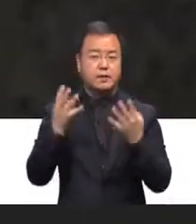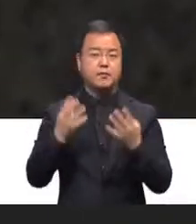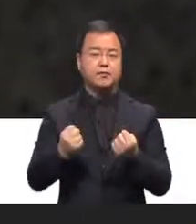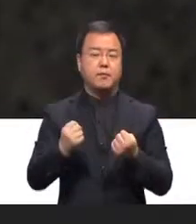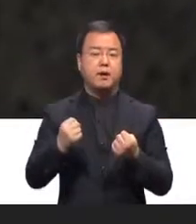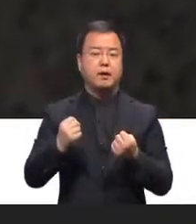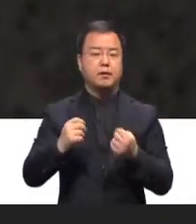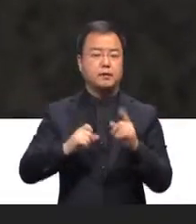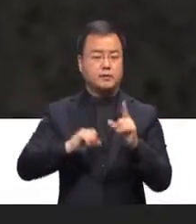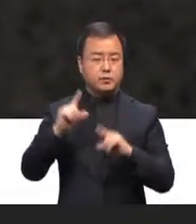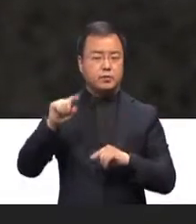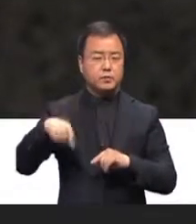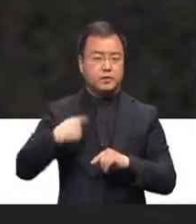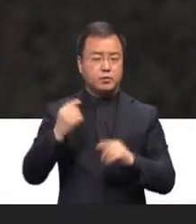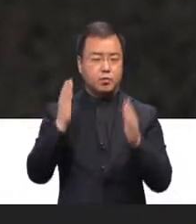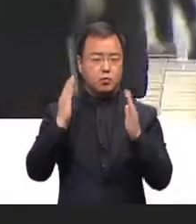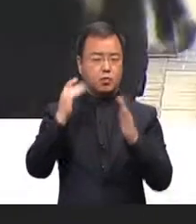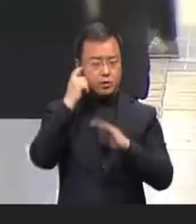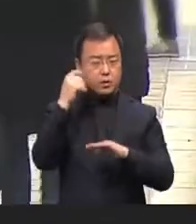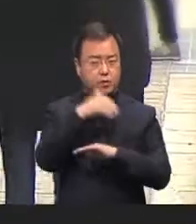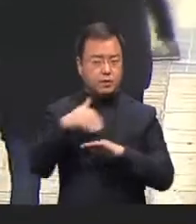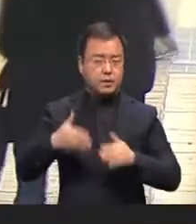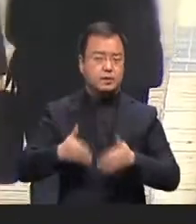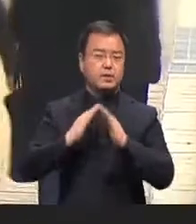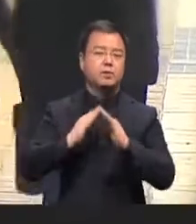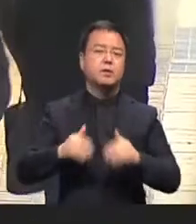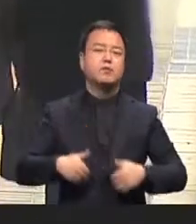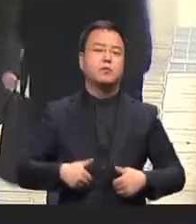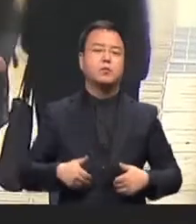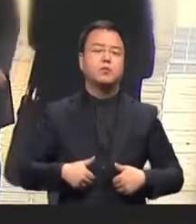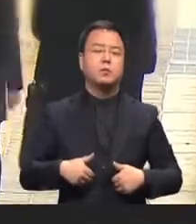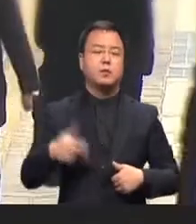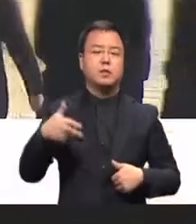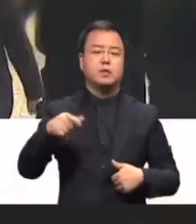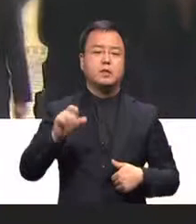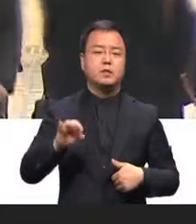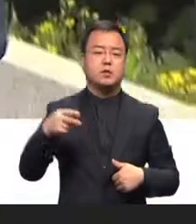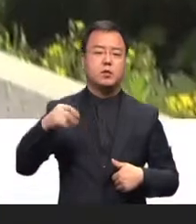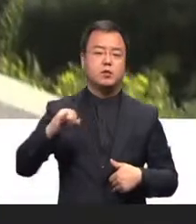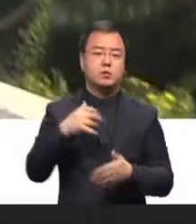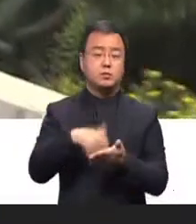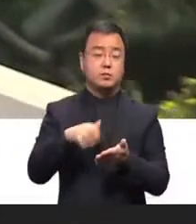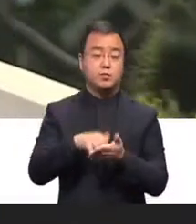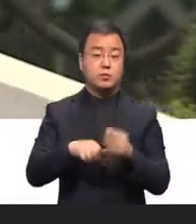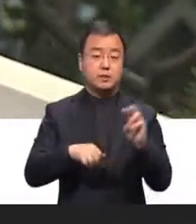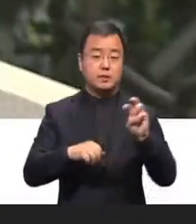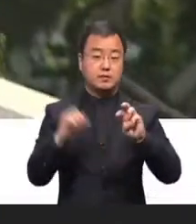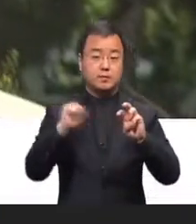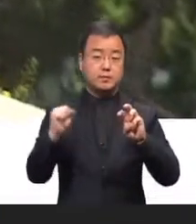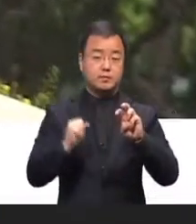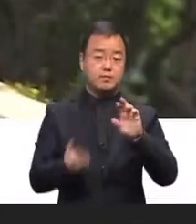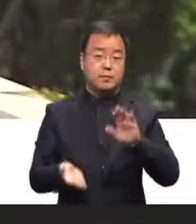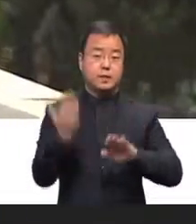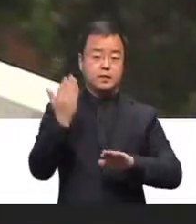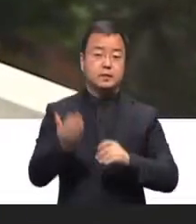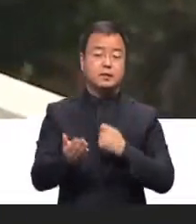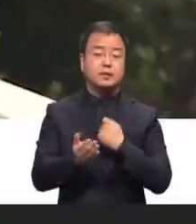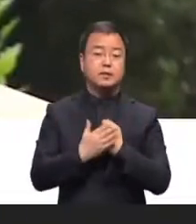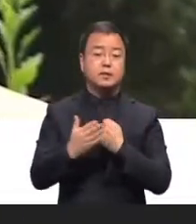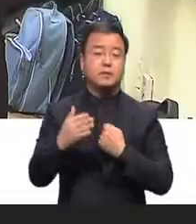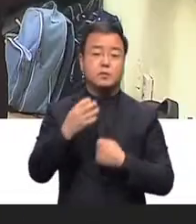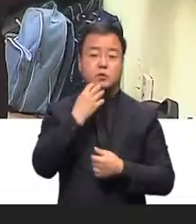자기주도적으로 짜는 연습이 필요합니다 정시 비중이 30% 이상으로 결정되면서 서울 주요 대학의